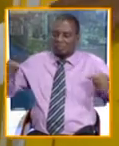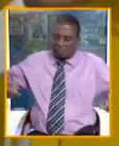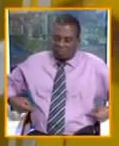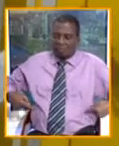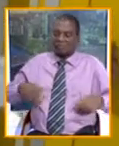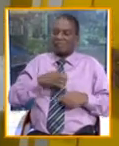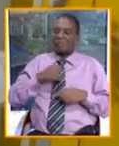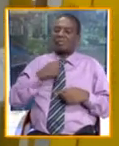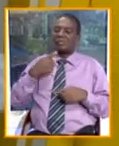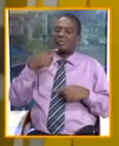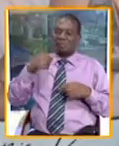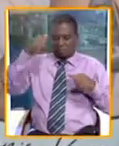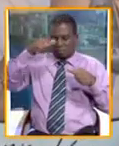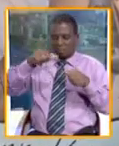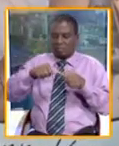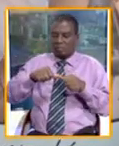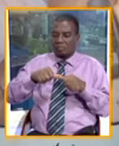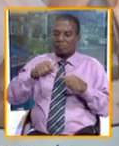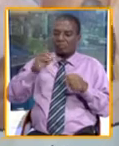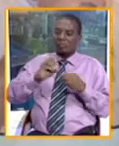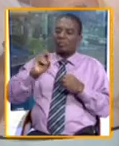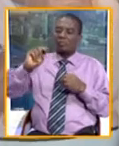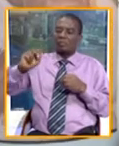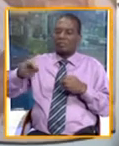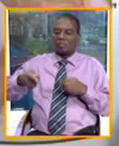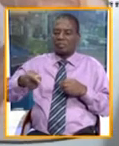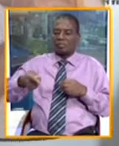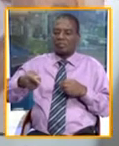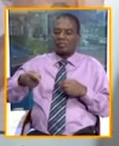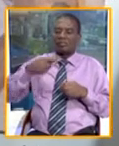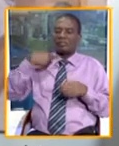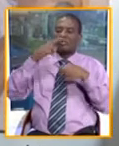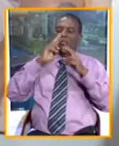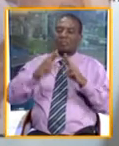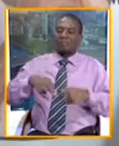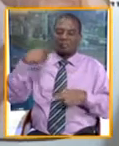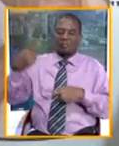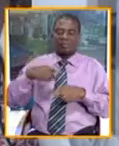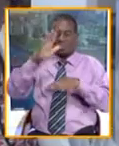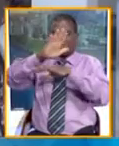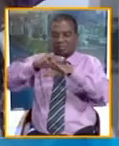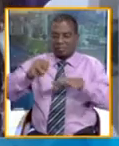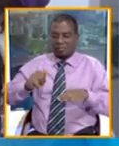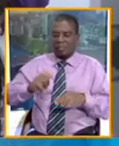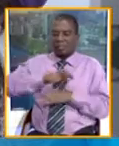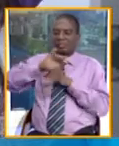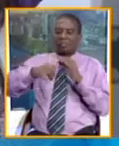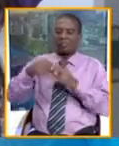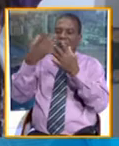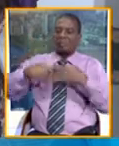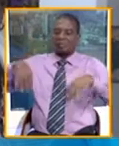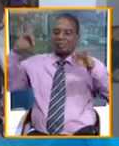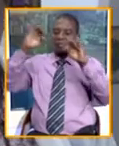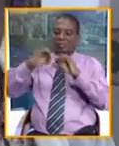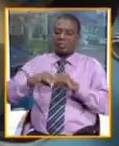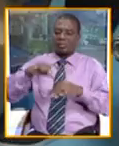néphrologie-pédiatrie a exprimé sa reconnaissance à l'ONG Les Zinzins du Bonheur qui répond toujours à leur appel. Tout est important